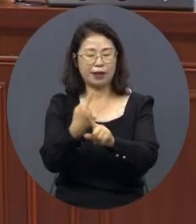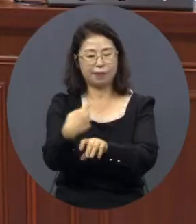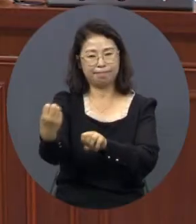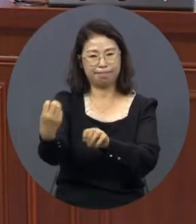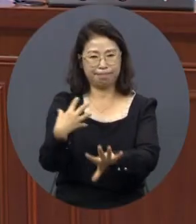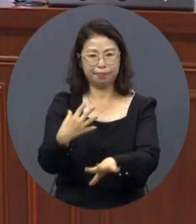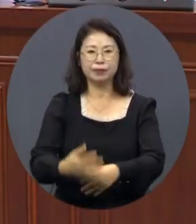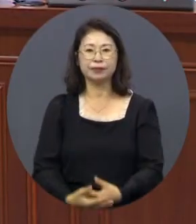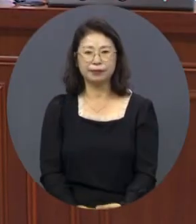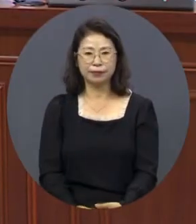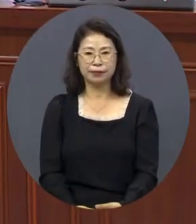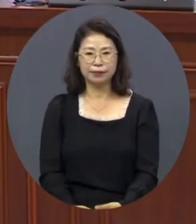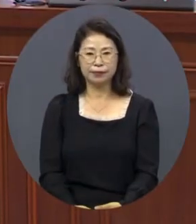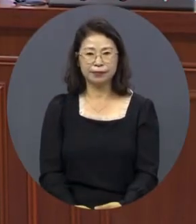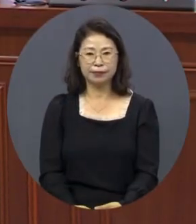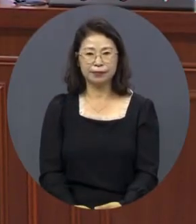밝혔습니다 제주 사회복지 공동목